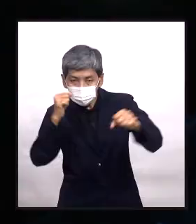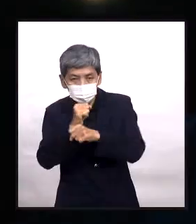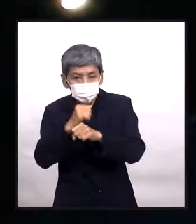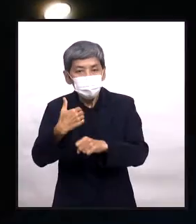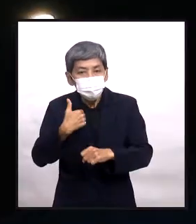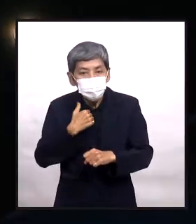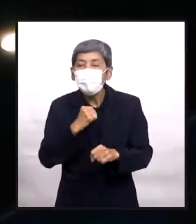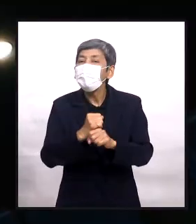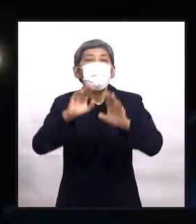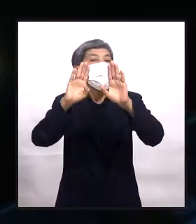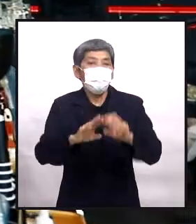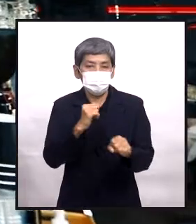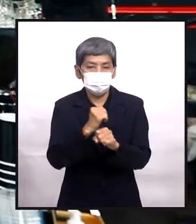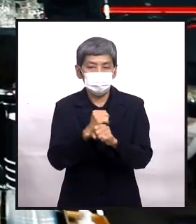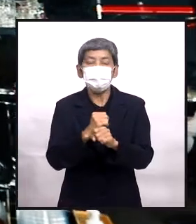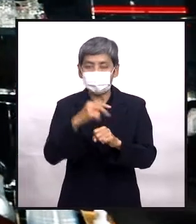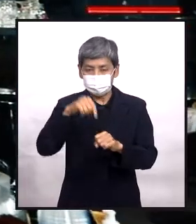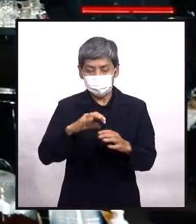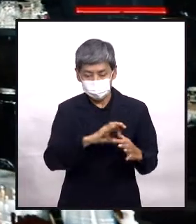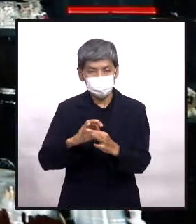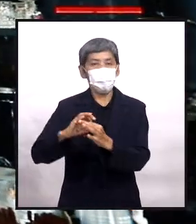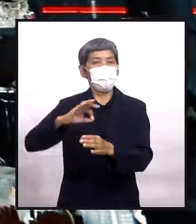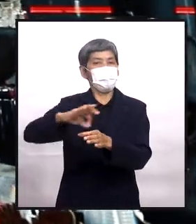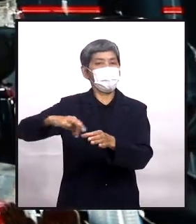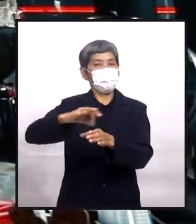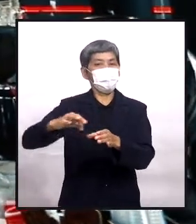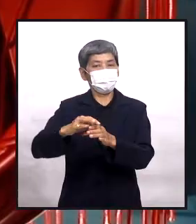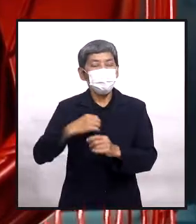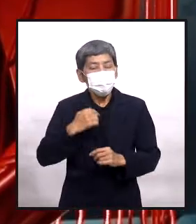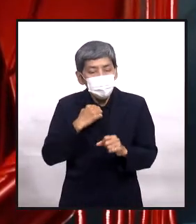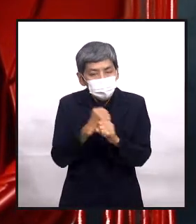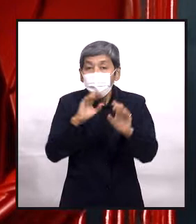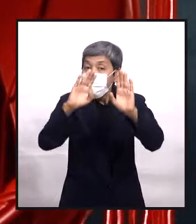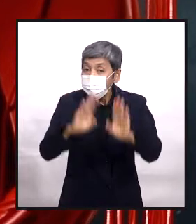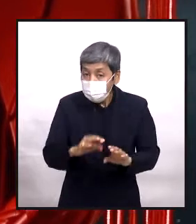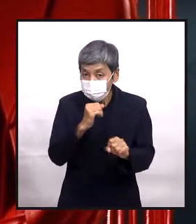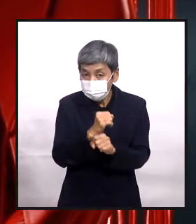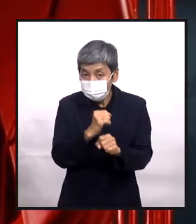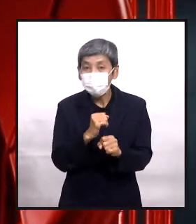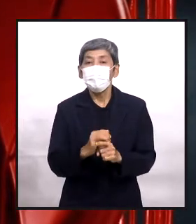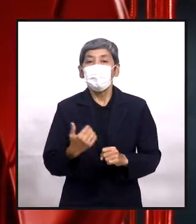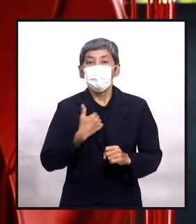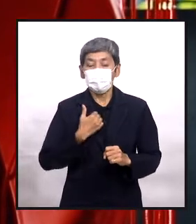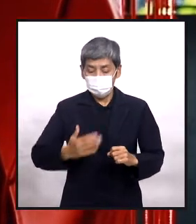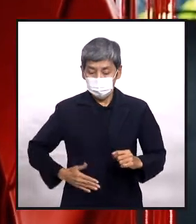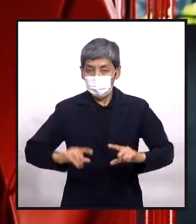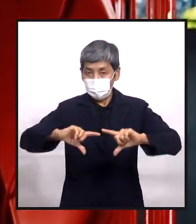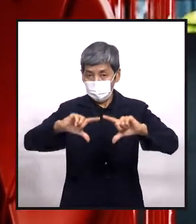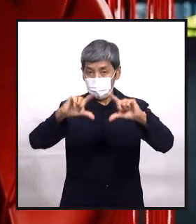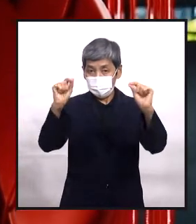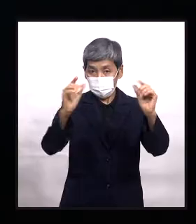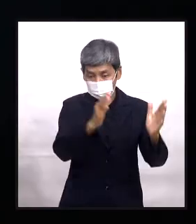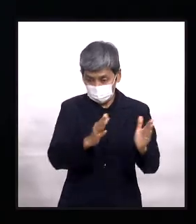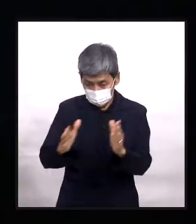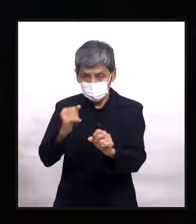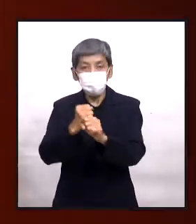าเฟ่เราก็เลยเอามรณานุสติมาบวกกับคาเฟ่แล้วก็เลยจะมีการจัดทำเนี่ยมดลูกจำลอง ใช่มีแบบว่าเท